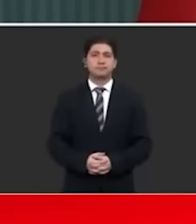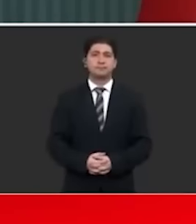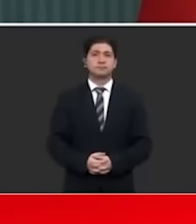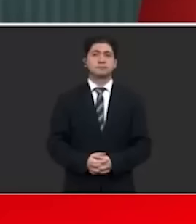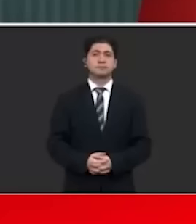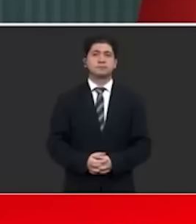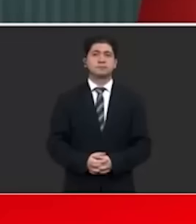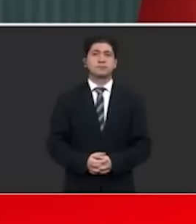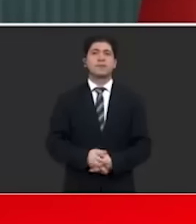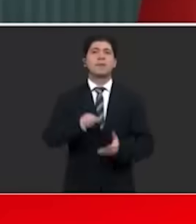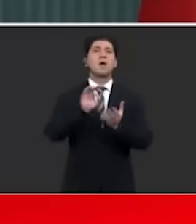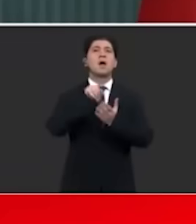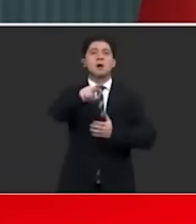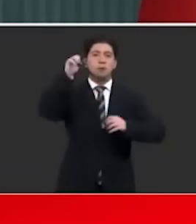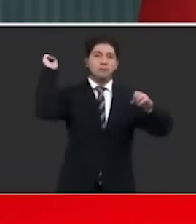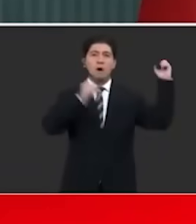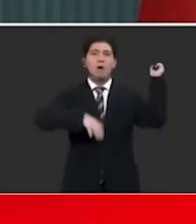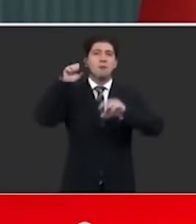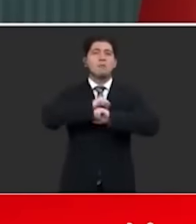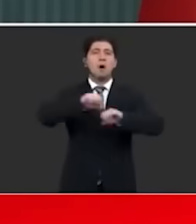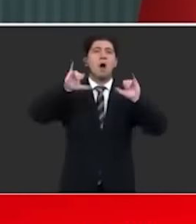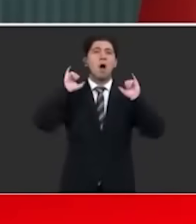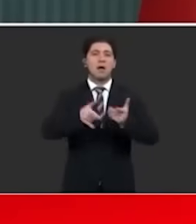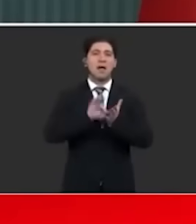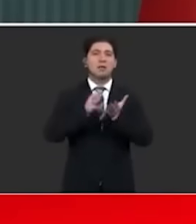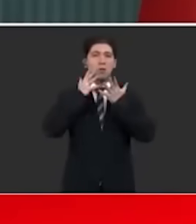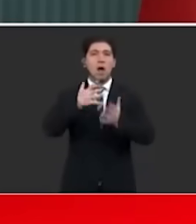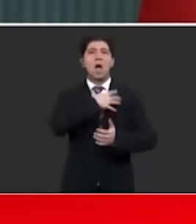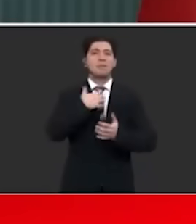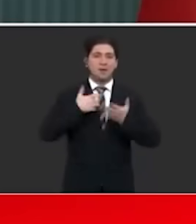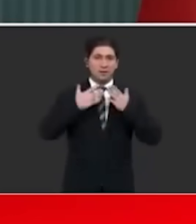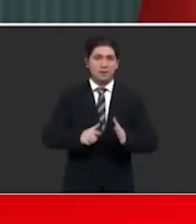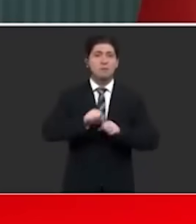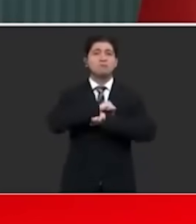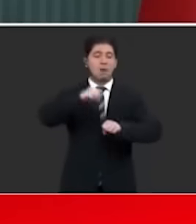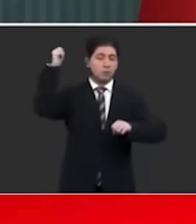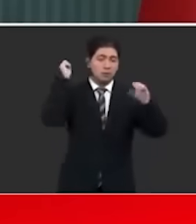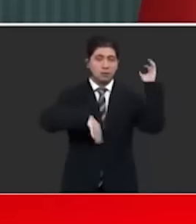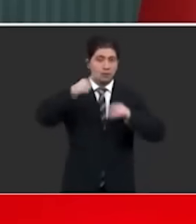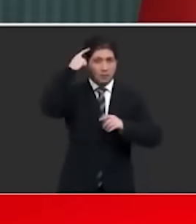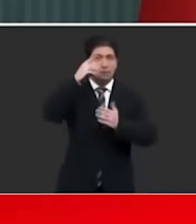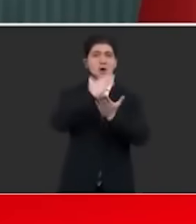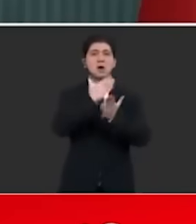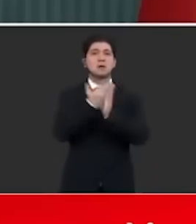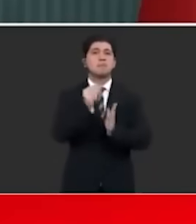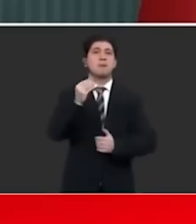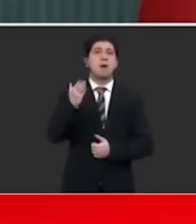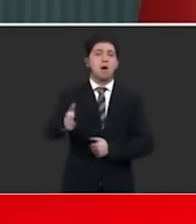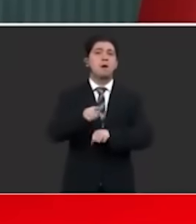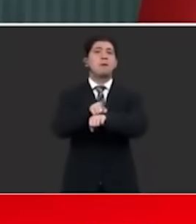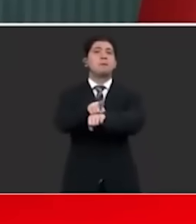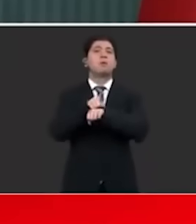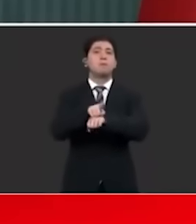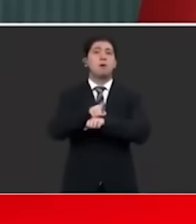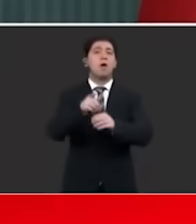Gülle kusuyor ana rahmi, bomba parçalıyor beynini bebeğin, tanklar